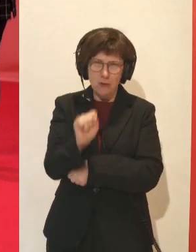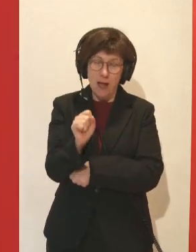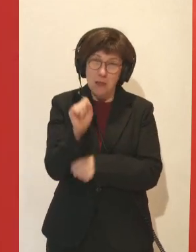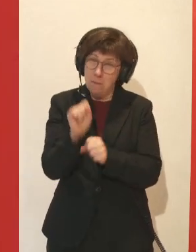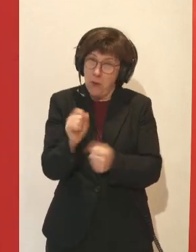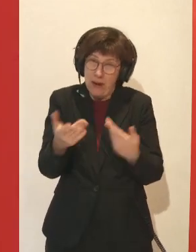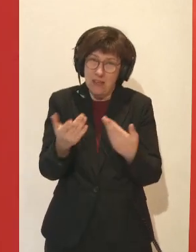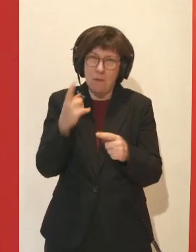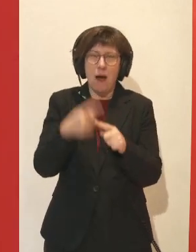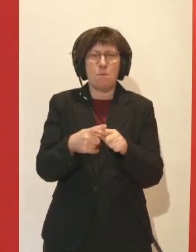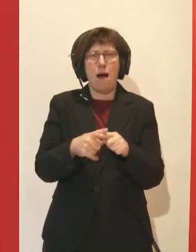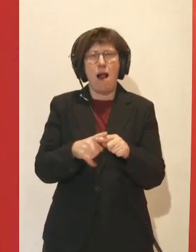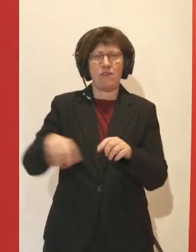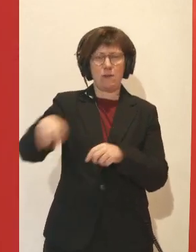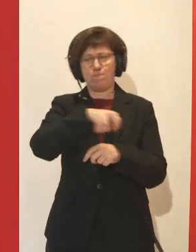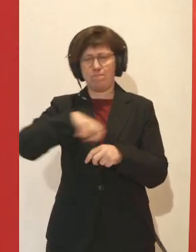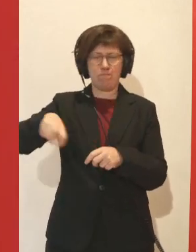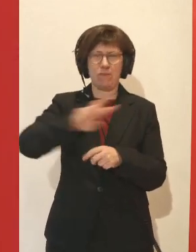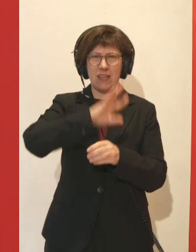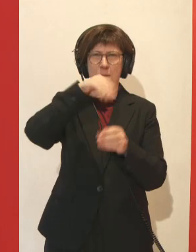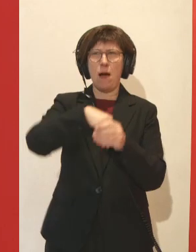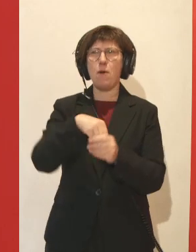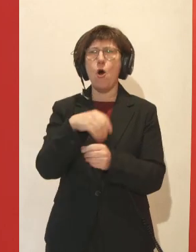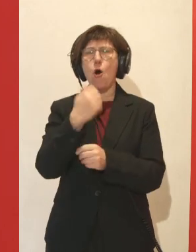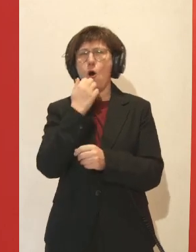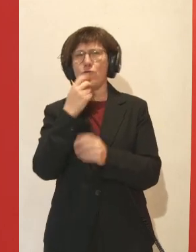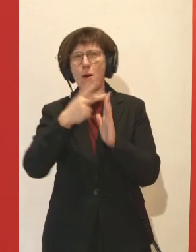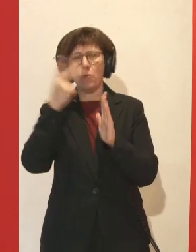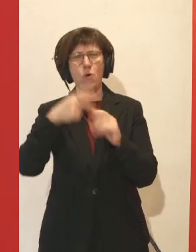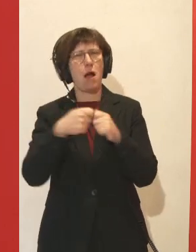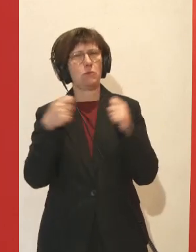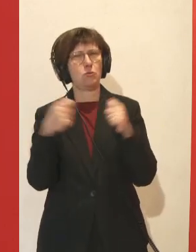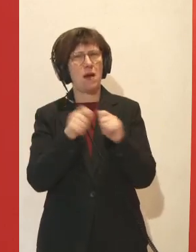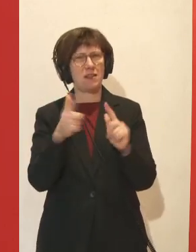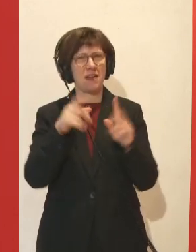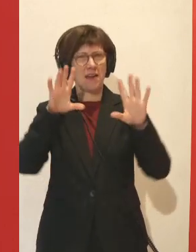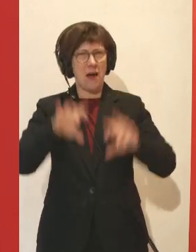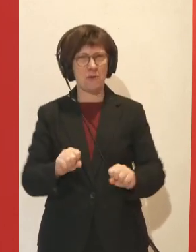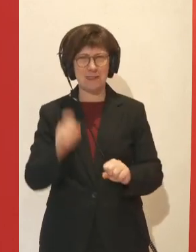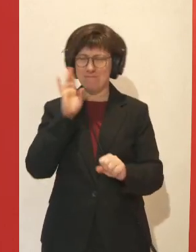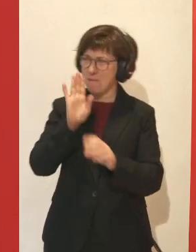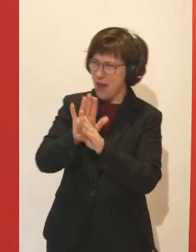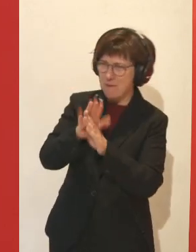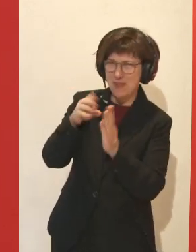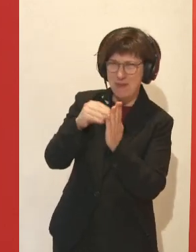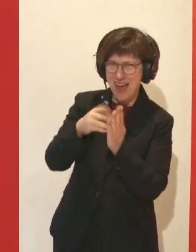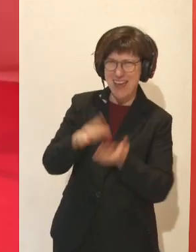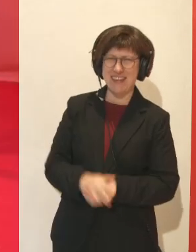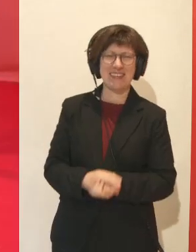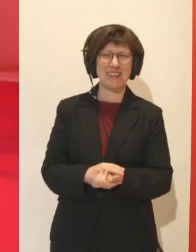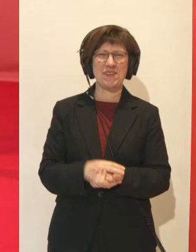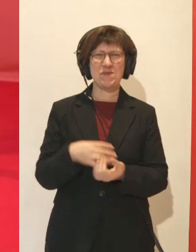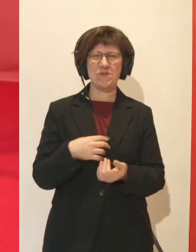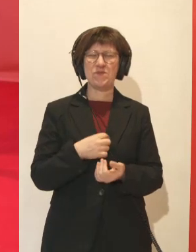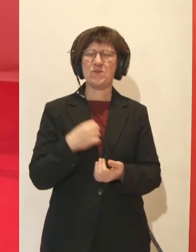geht auch, aber ab und zu mal die Beine vertreten gehört, glaube ich, dazu. Aber ich hoffe, dass das Programm so spannend ist, dass niemand abschalten muss. Also bleibt dran. Genau,